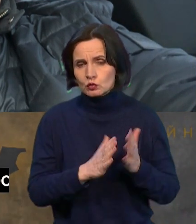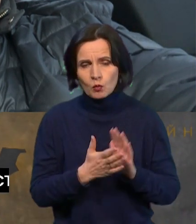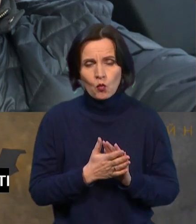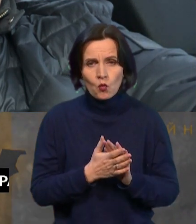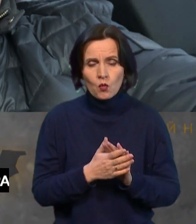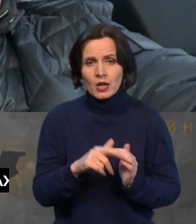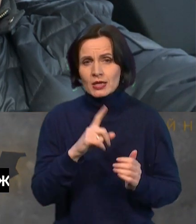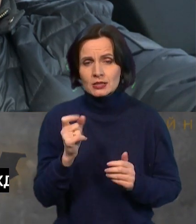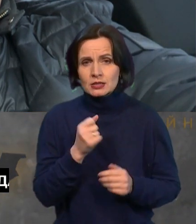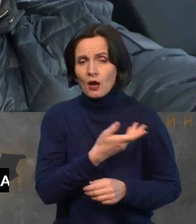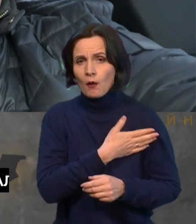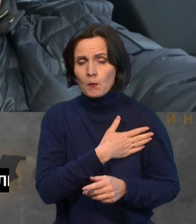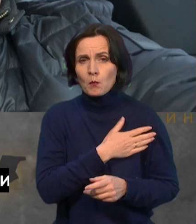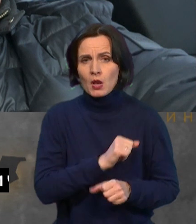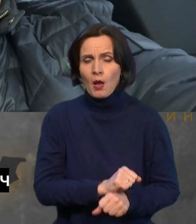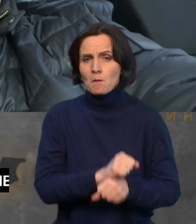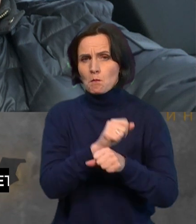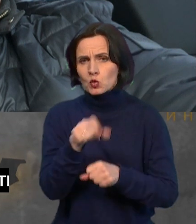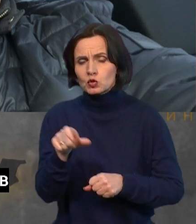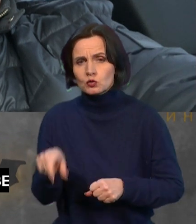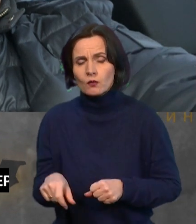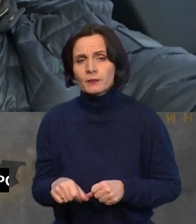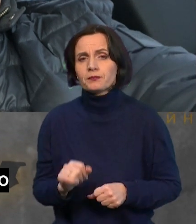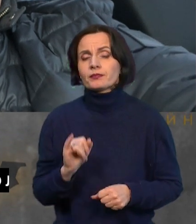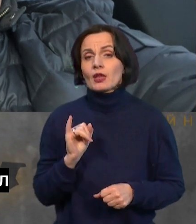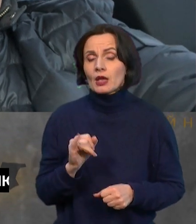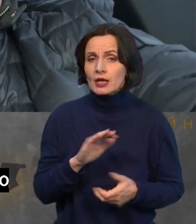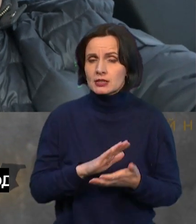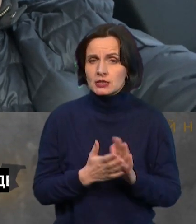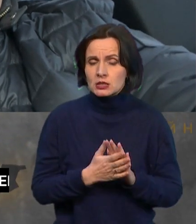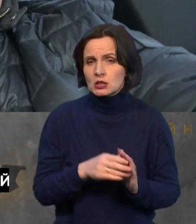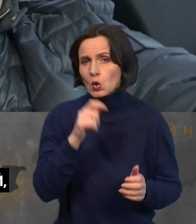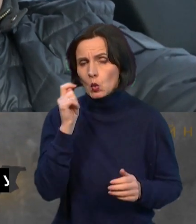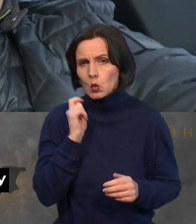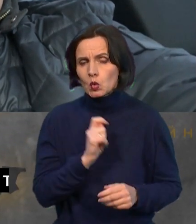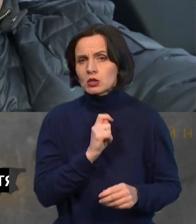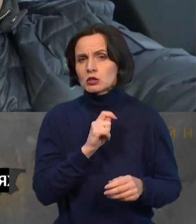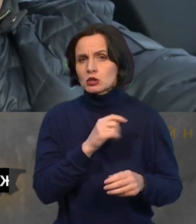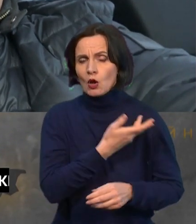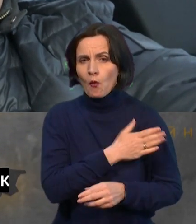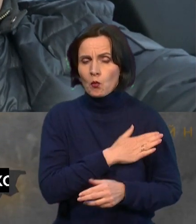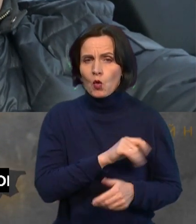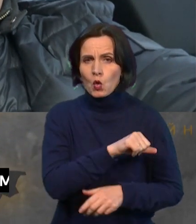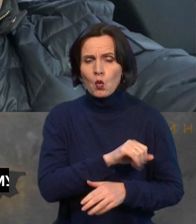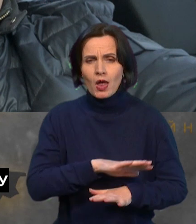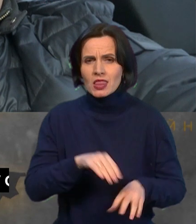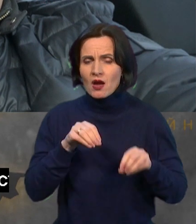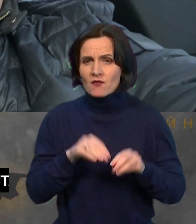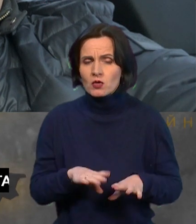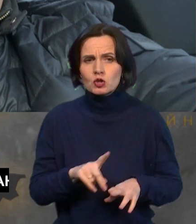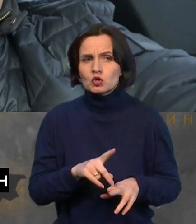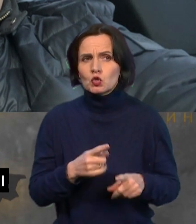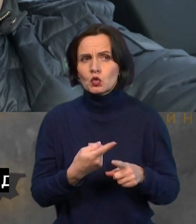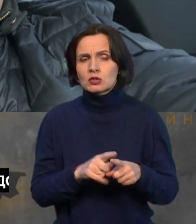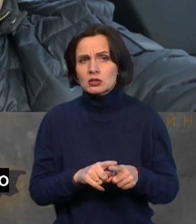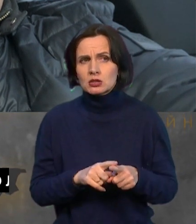з польськими протестувальниками, і ситуація на українсько-польському кордоні не вирішиться, на що це глобально